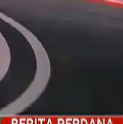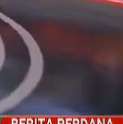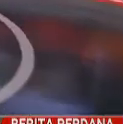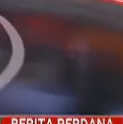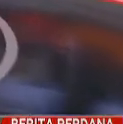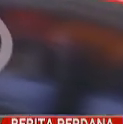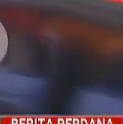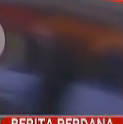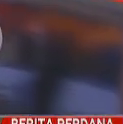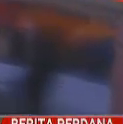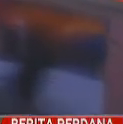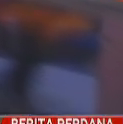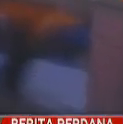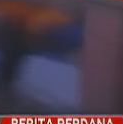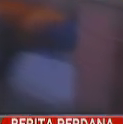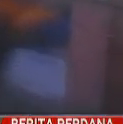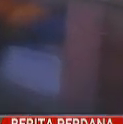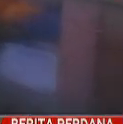Perdana.